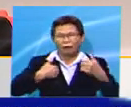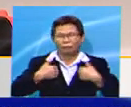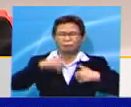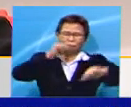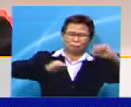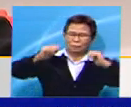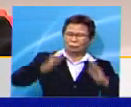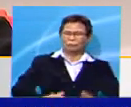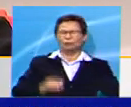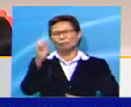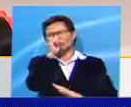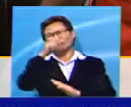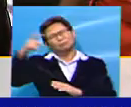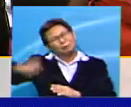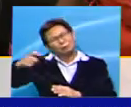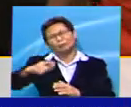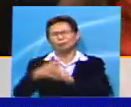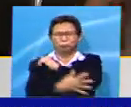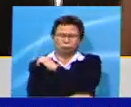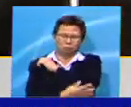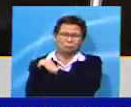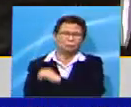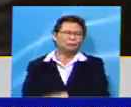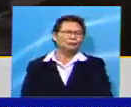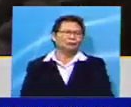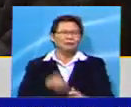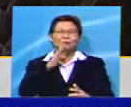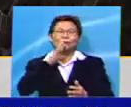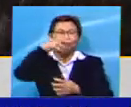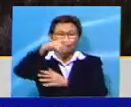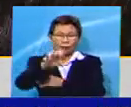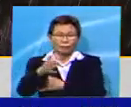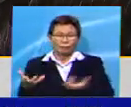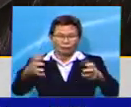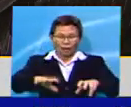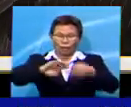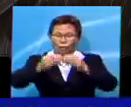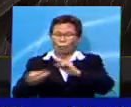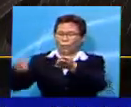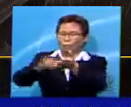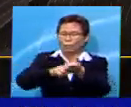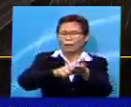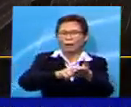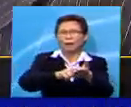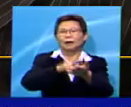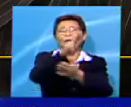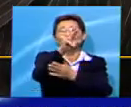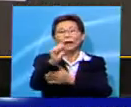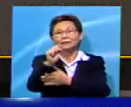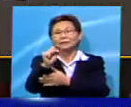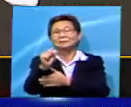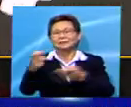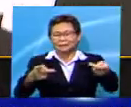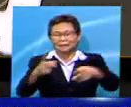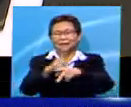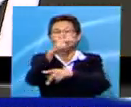yang sangat memerlukan. Beliau berkata demikian dalam sidak media bidaan nombor pendaftaran khas kenderaan di Ibu Negara.